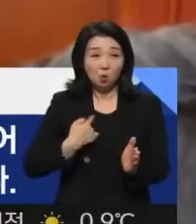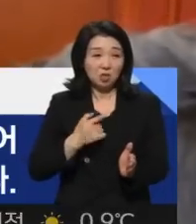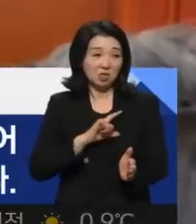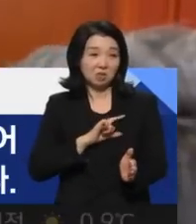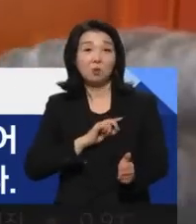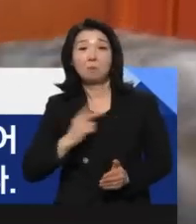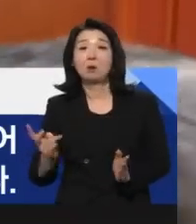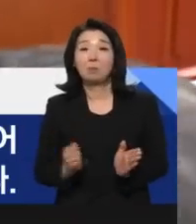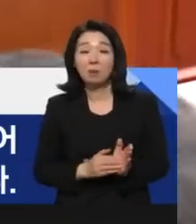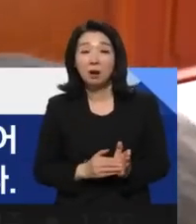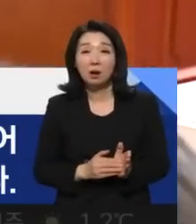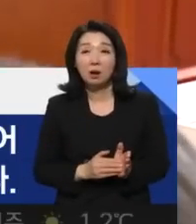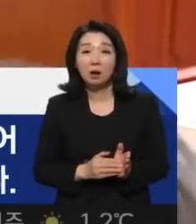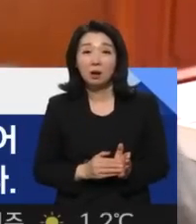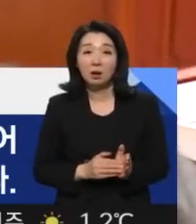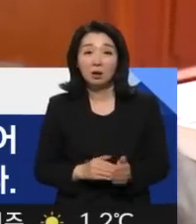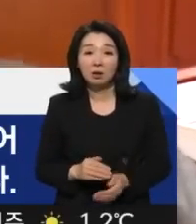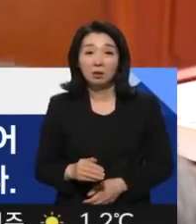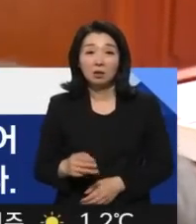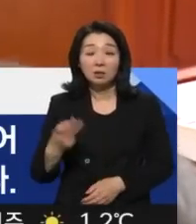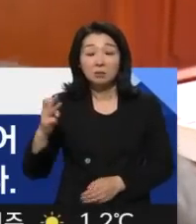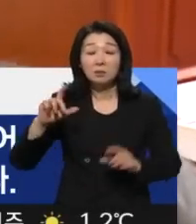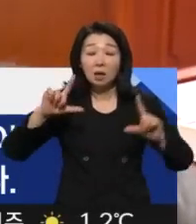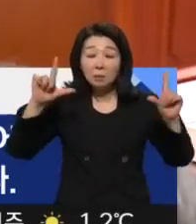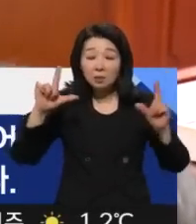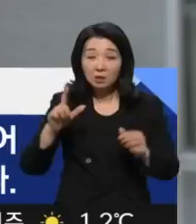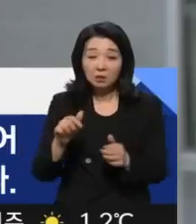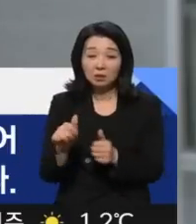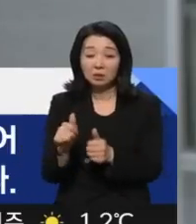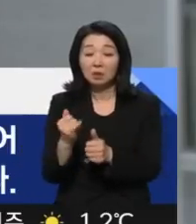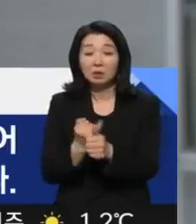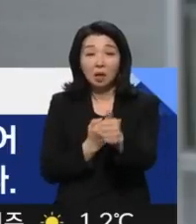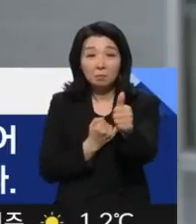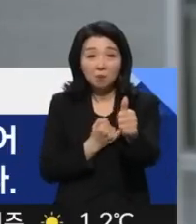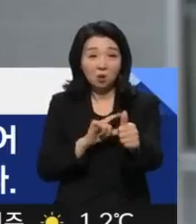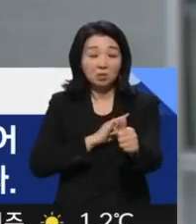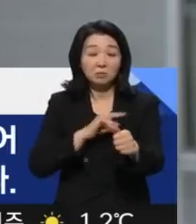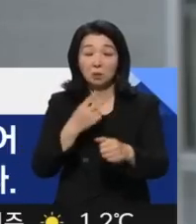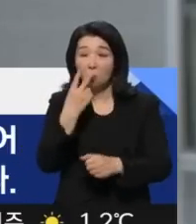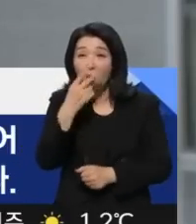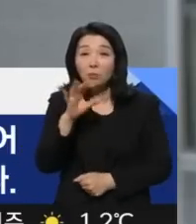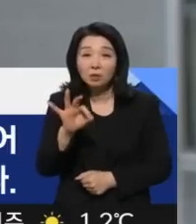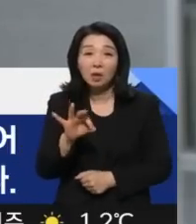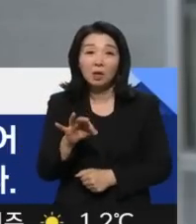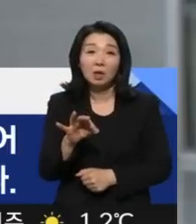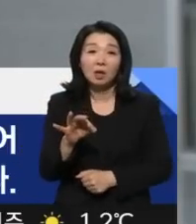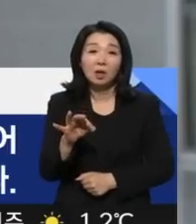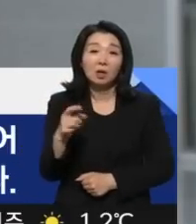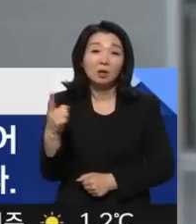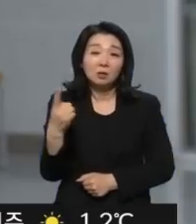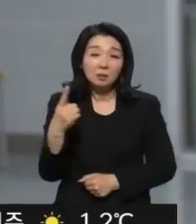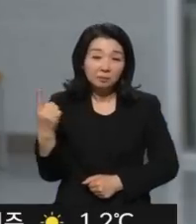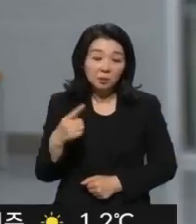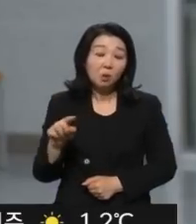차량입니다. 이어 13일엔 배우자 차량의 보험금으로 나간 정치자금 약 35만 원도